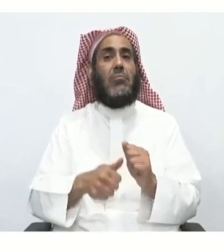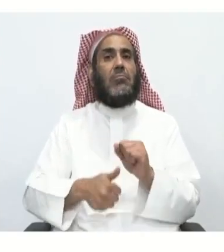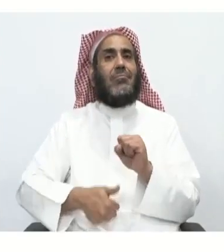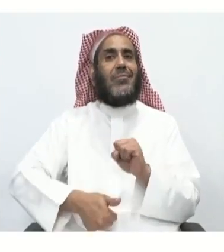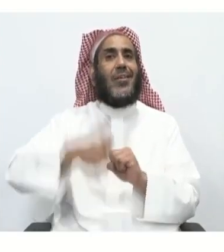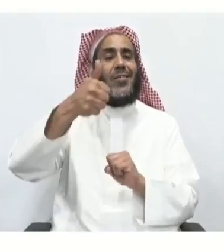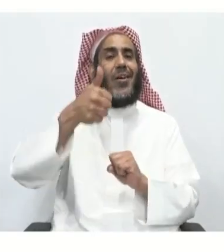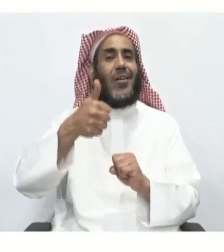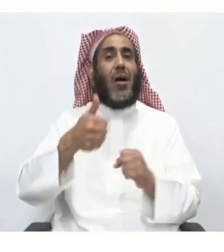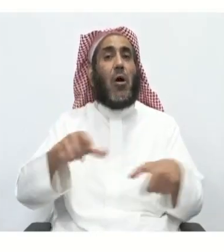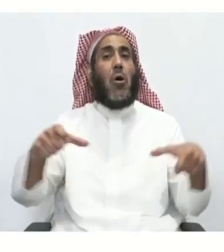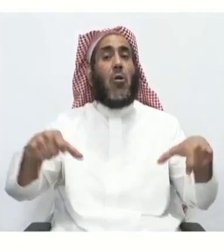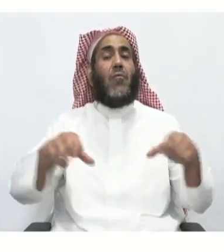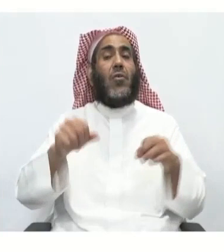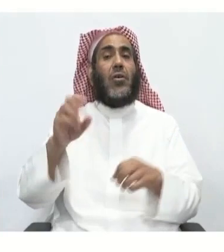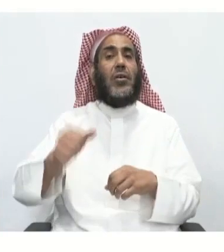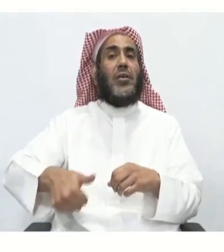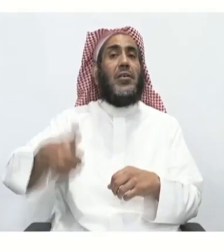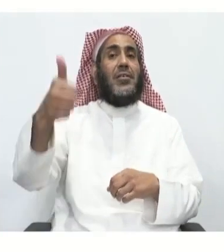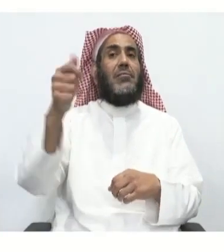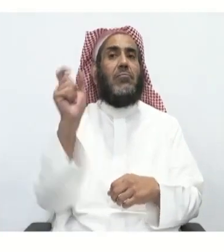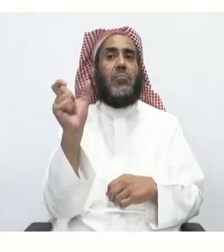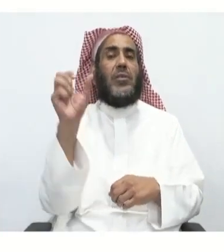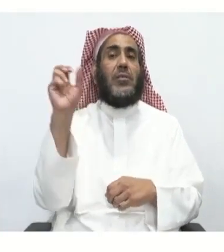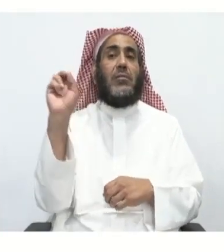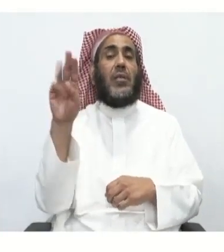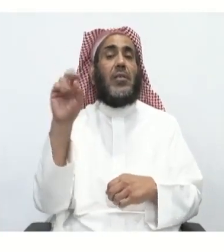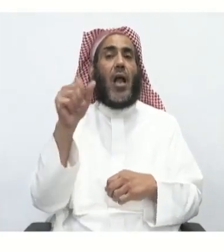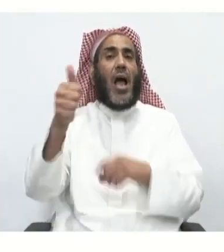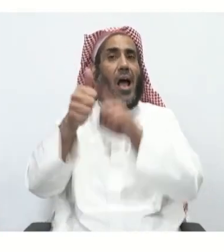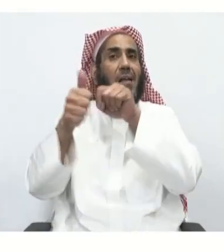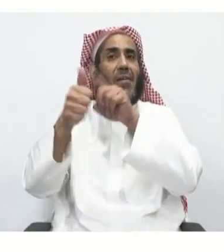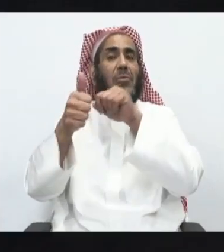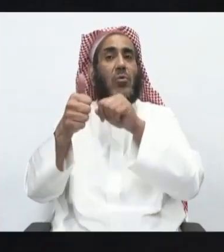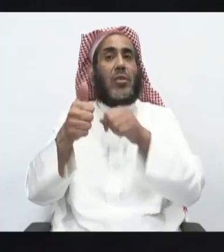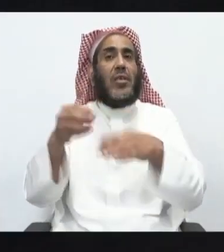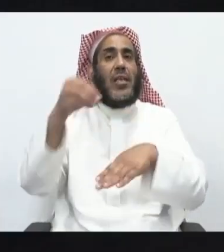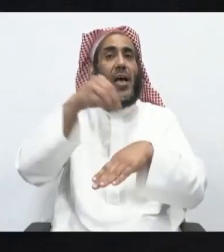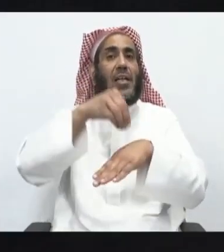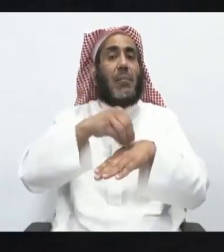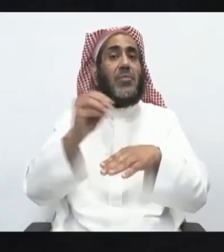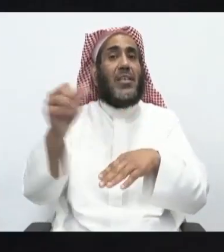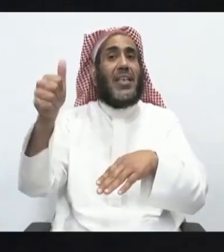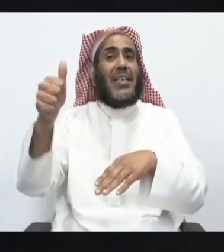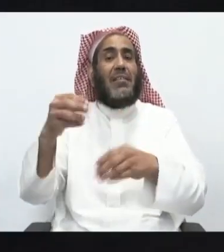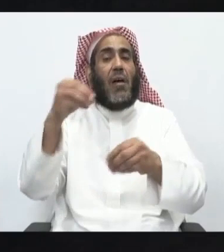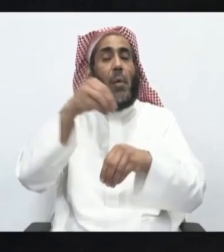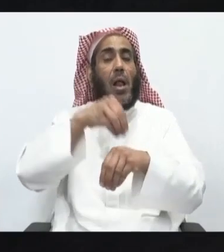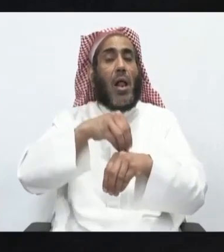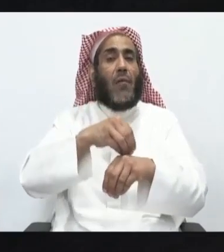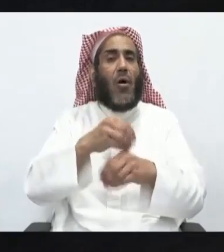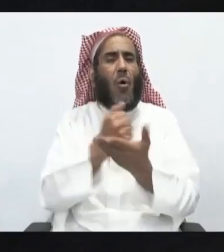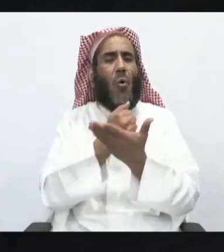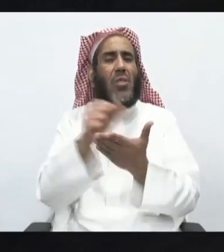الفريق انتصر هذا الفعل الف وصل او همزه وصل دخلت همزه استفهام فحذفت الف او همزه